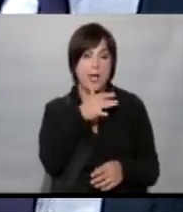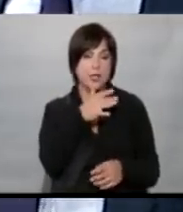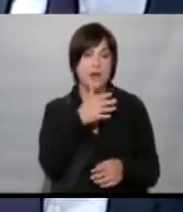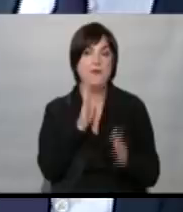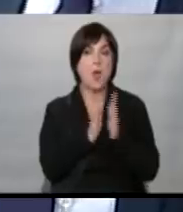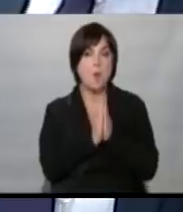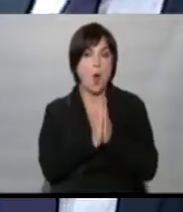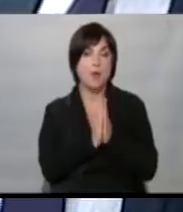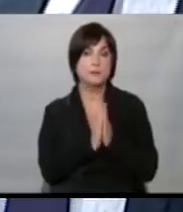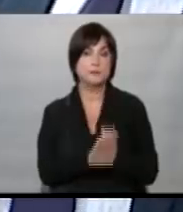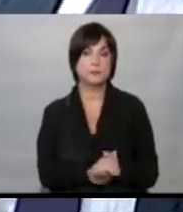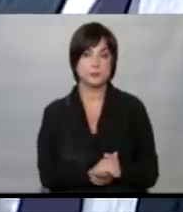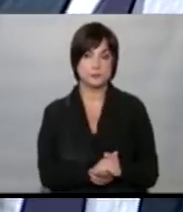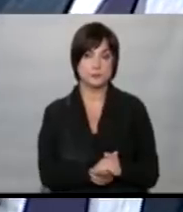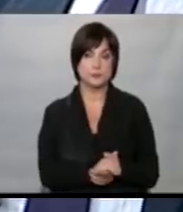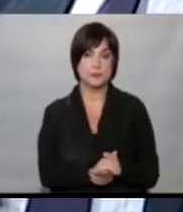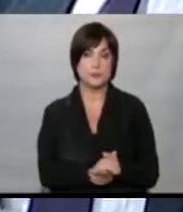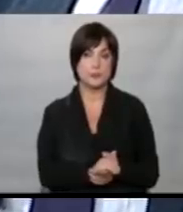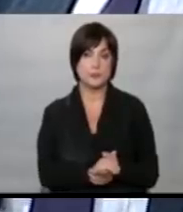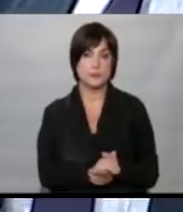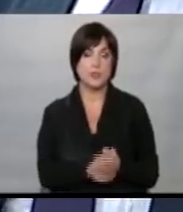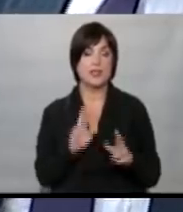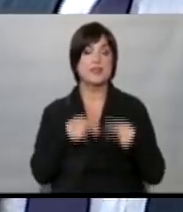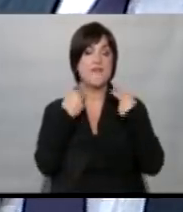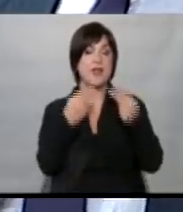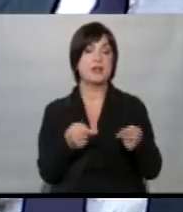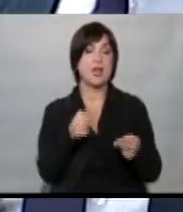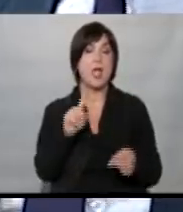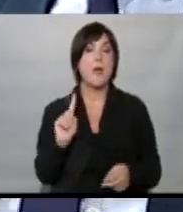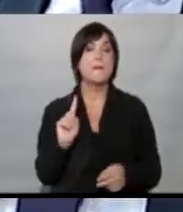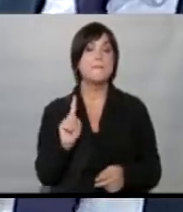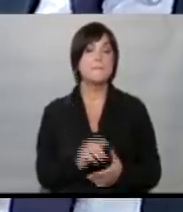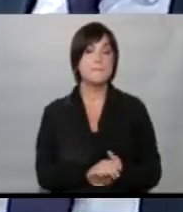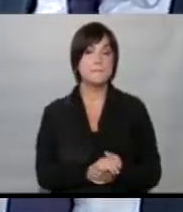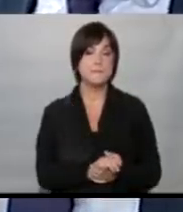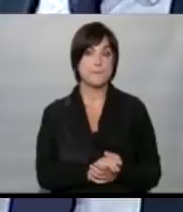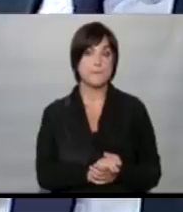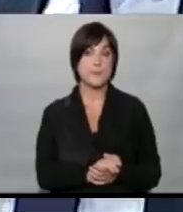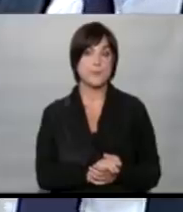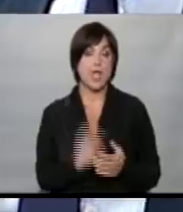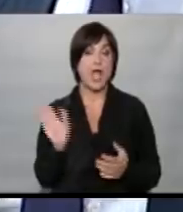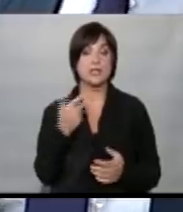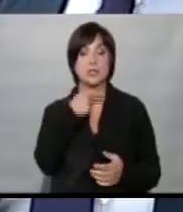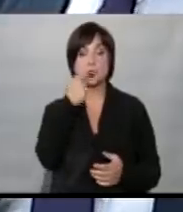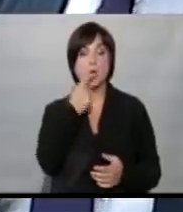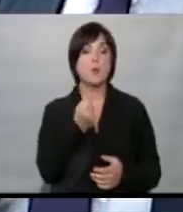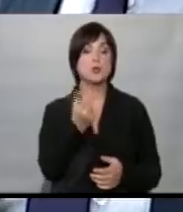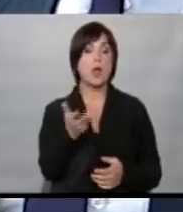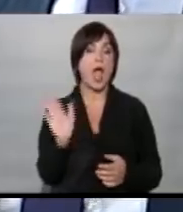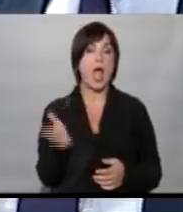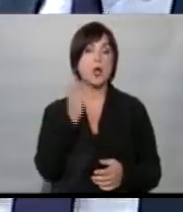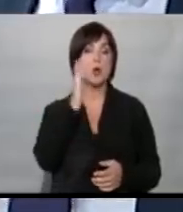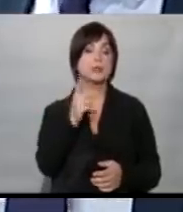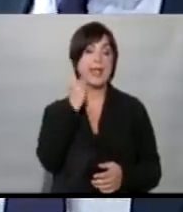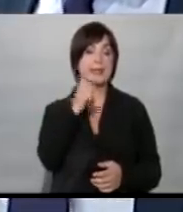Ве молиме да го докаже тоа. Може да се вратам нека каже Спасов во делото. Првој, значи дајте да зборуваме со бројки. Ако излегуваат